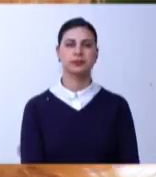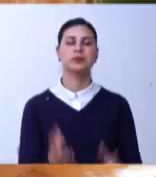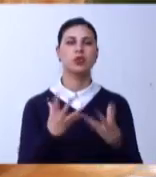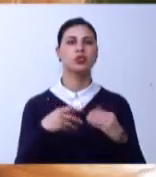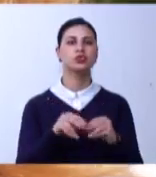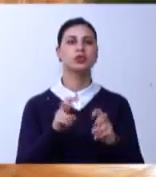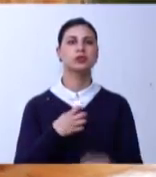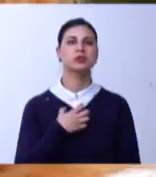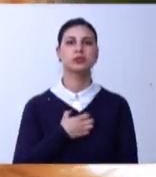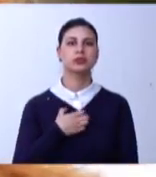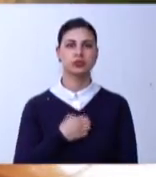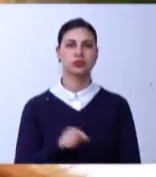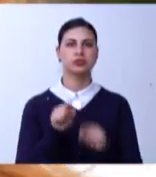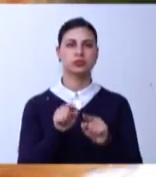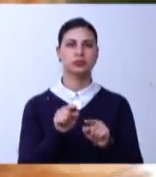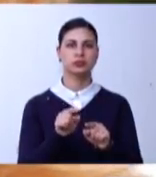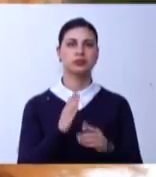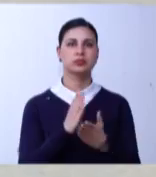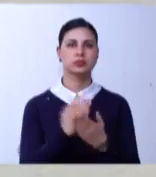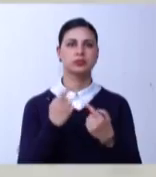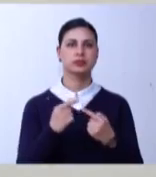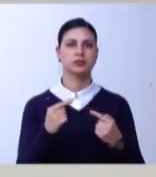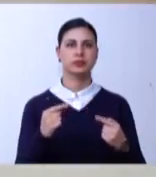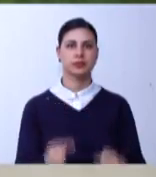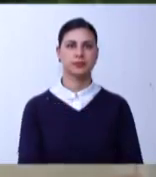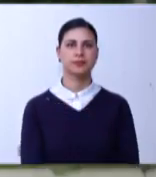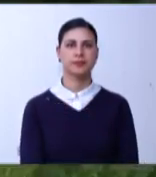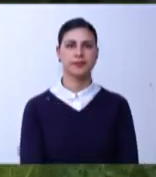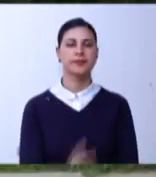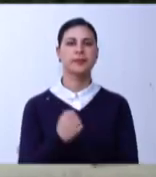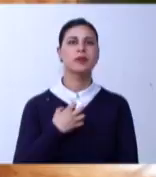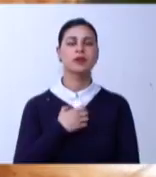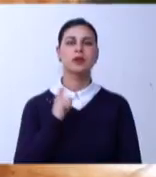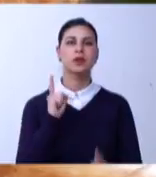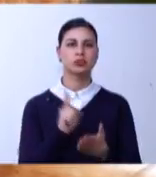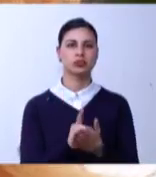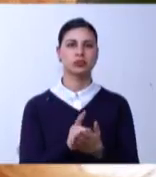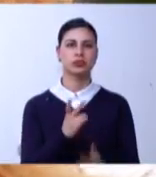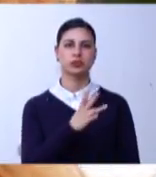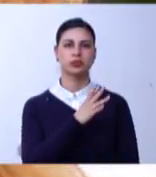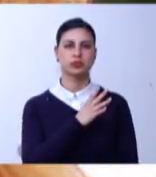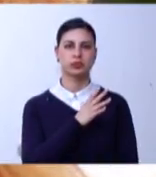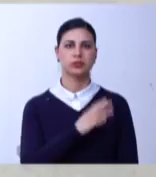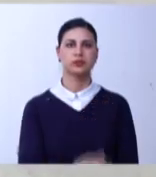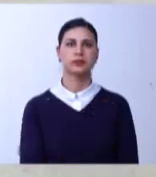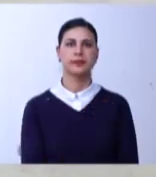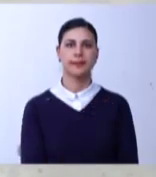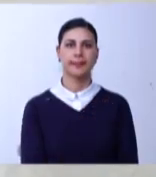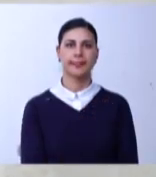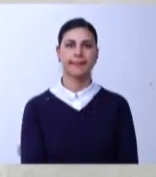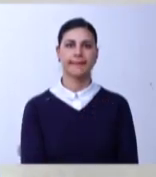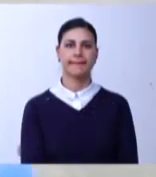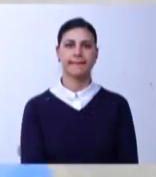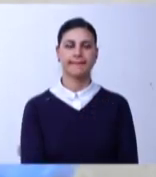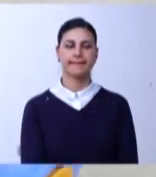ოჯახის მართვის პროცესში ყველა თანაბრად ვართ ჩართულები. ბავშვები აუცილებლად ღებულობენ მონაწილეობას ამ პროცესში,